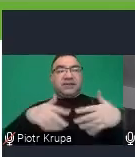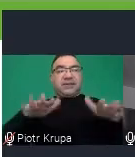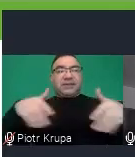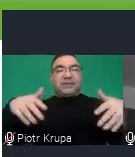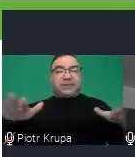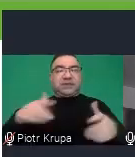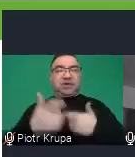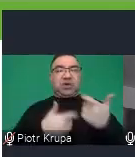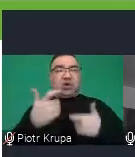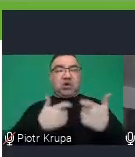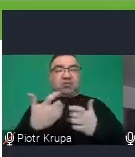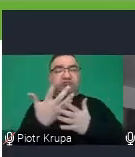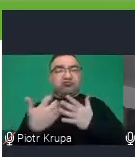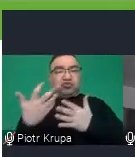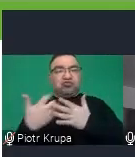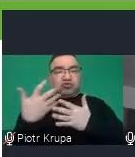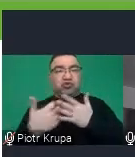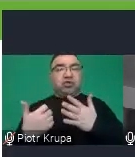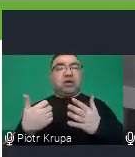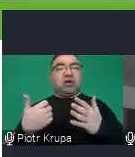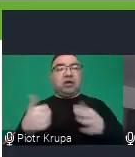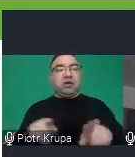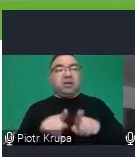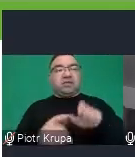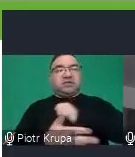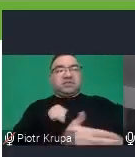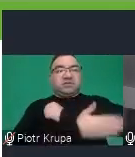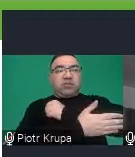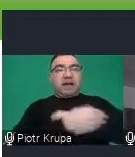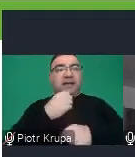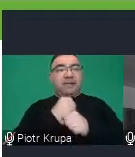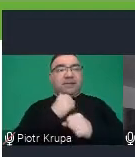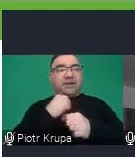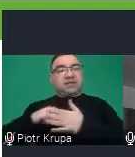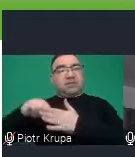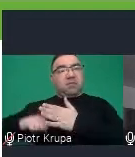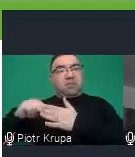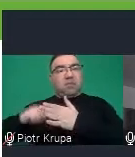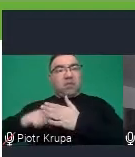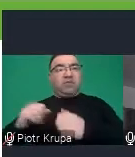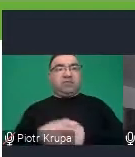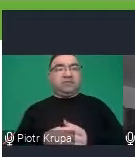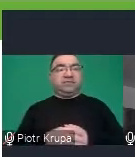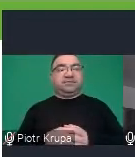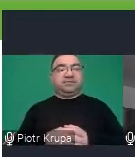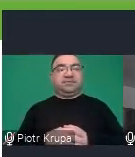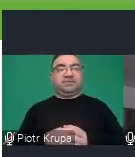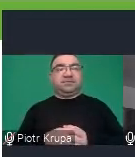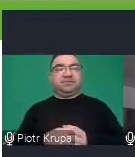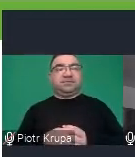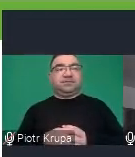ciepła, tudzież dodatkowo wspomaganie pracy pomp na system ciepłowniczy.